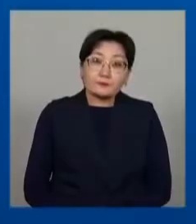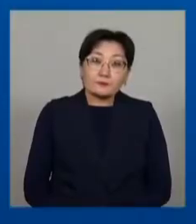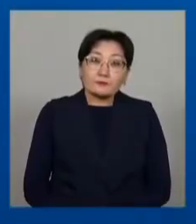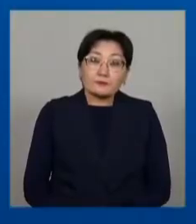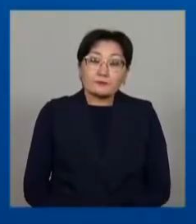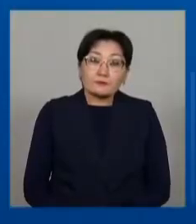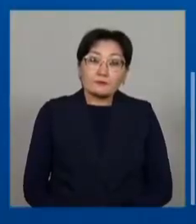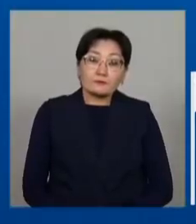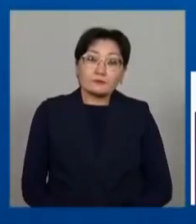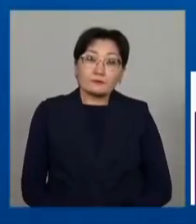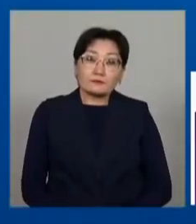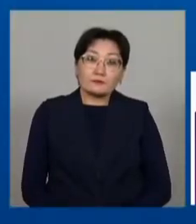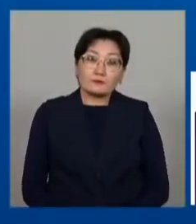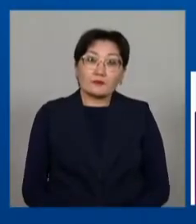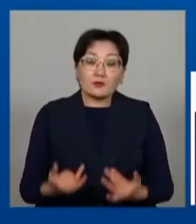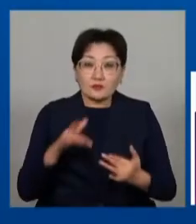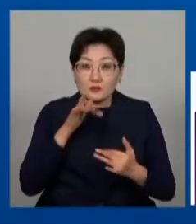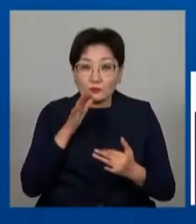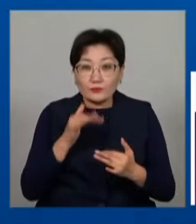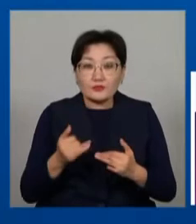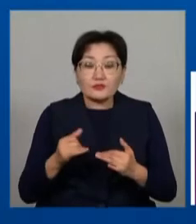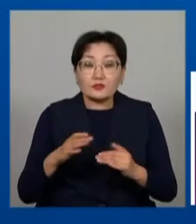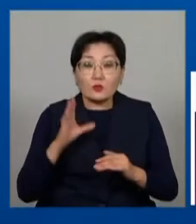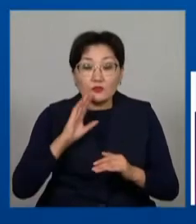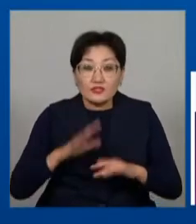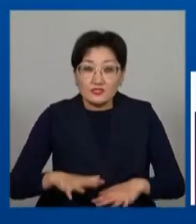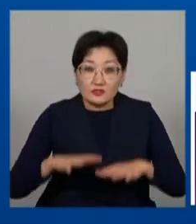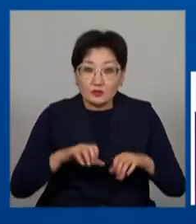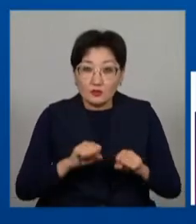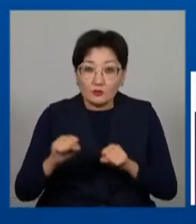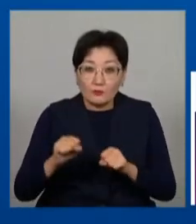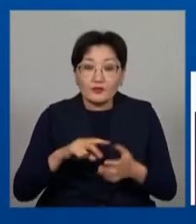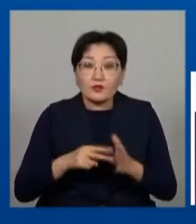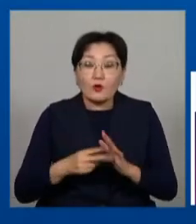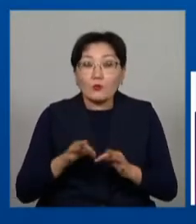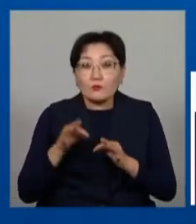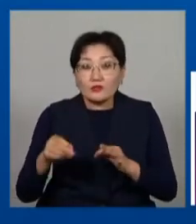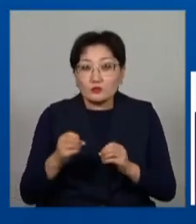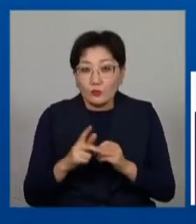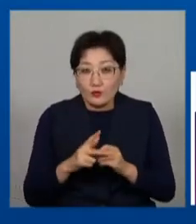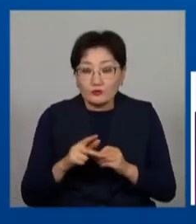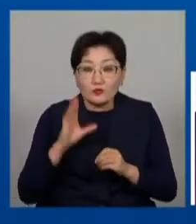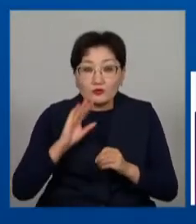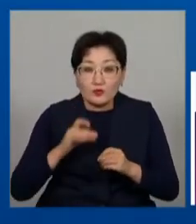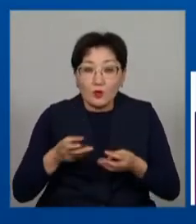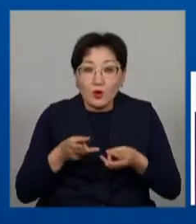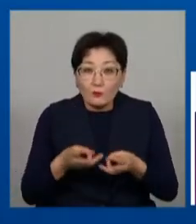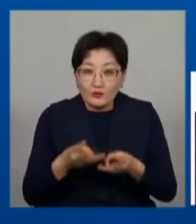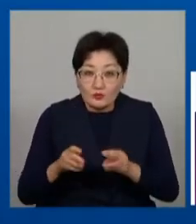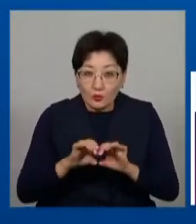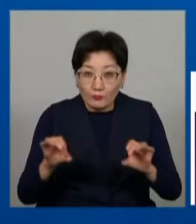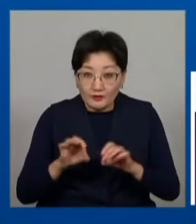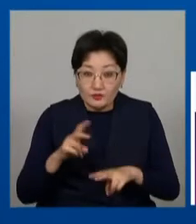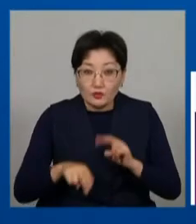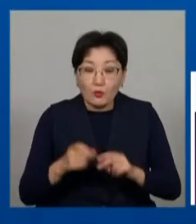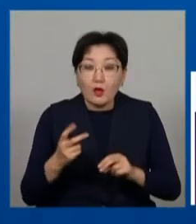За последние годы в регионе... Қазіргі уақытта су тасқынының алдын алу мақсатында өңірде 13 су өткізу құбыры орнатылды.